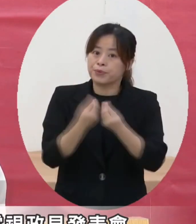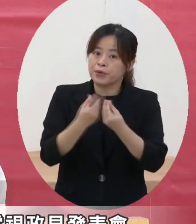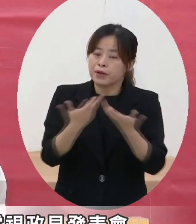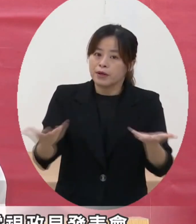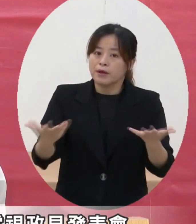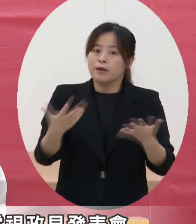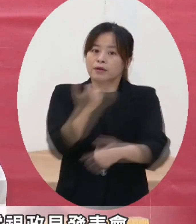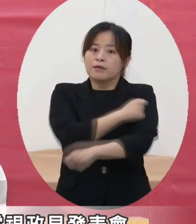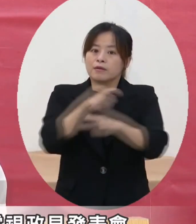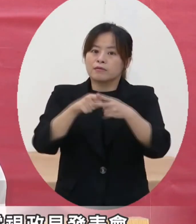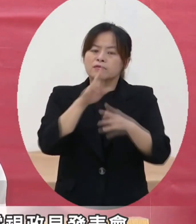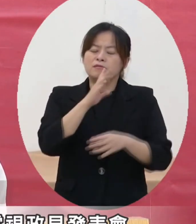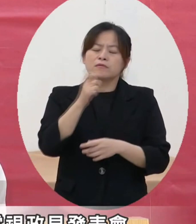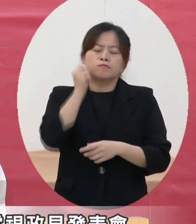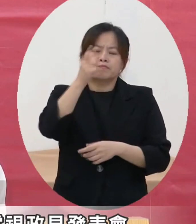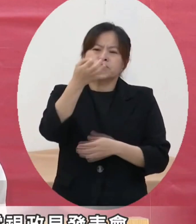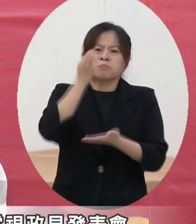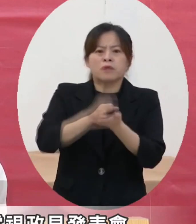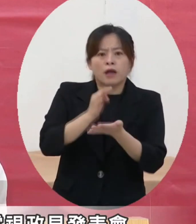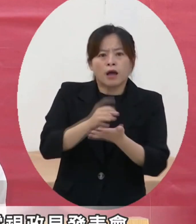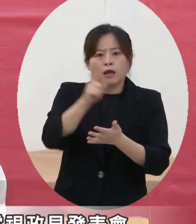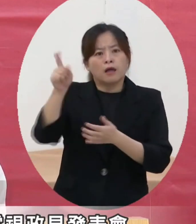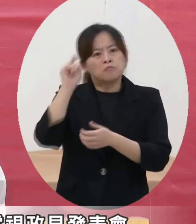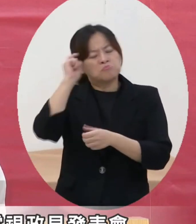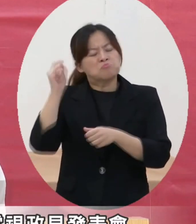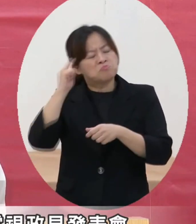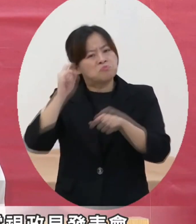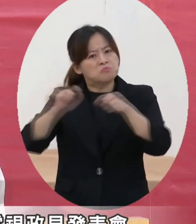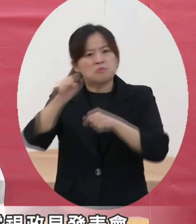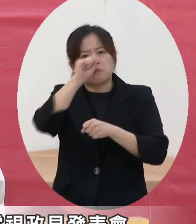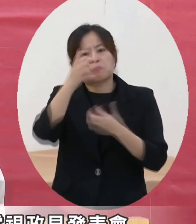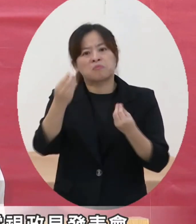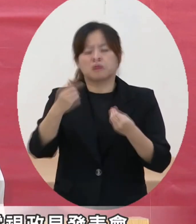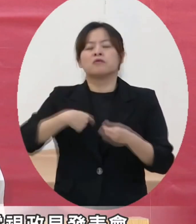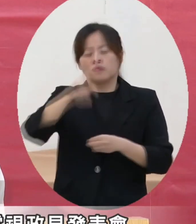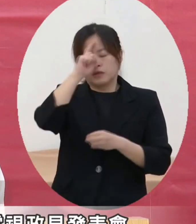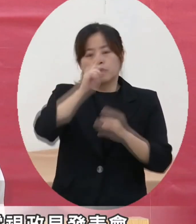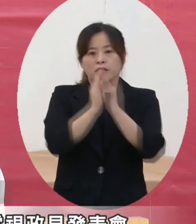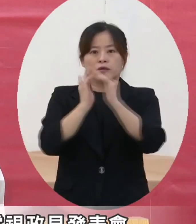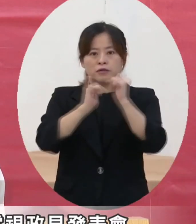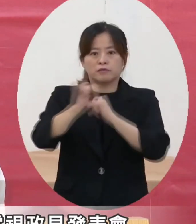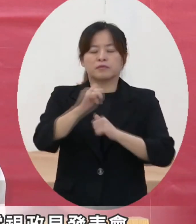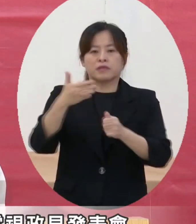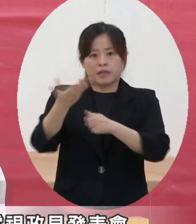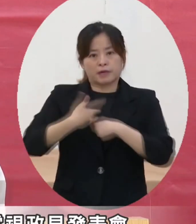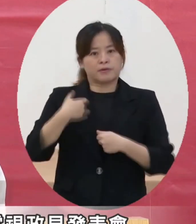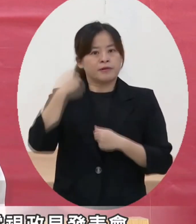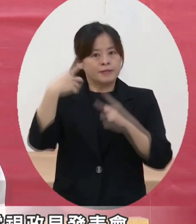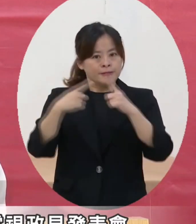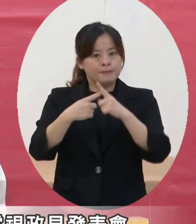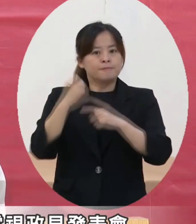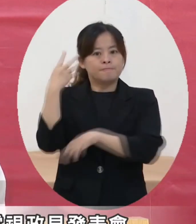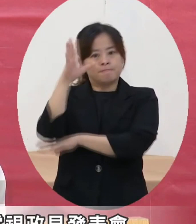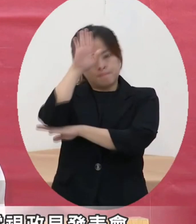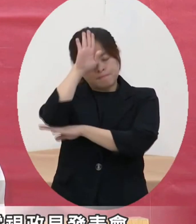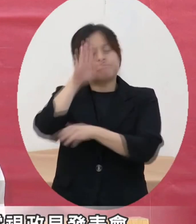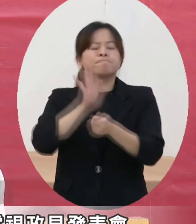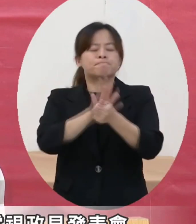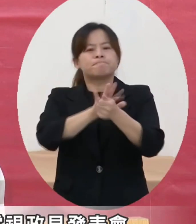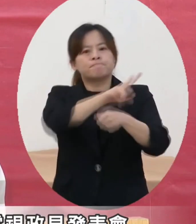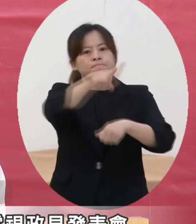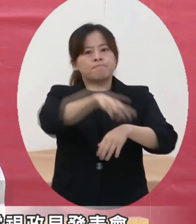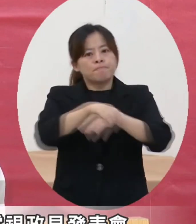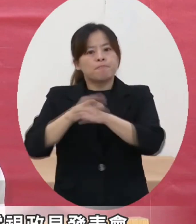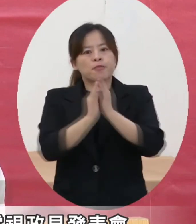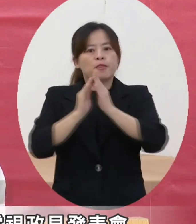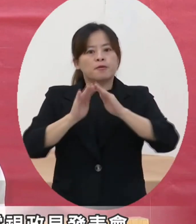非常多劳工是低薪的状况，他也没有办法提出好的政见。所以希望桃园市民能够让新的人、新的政党来带领桃园的市